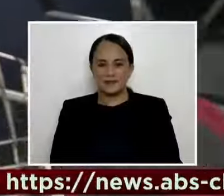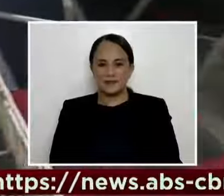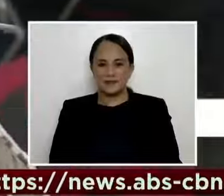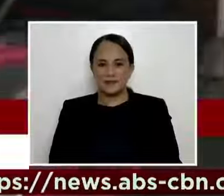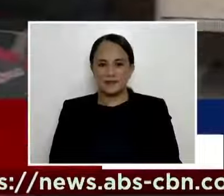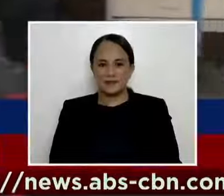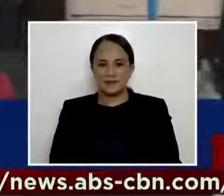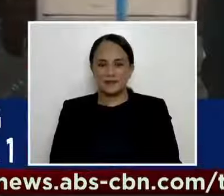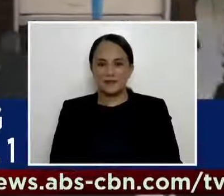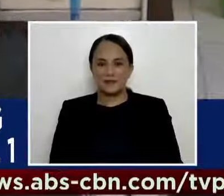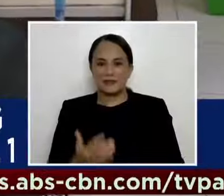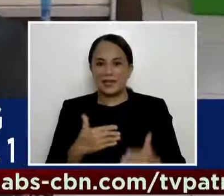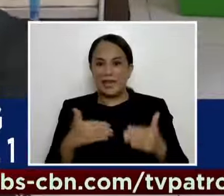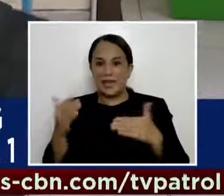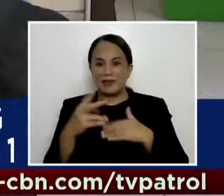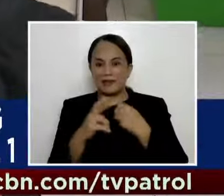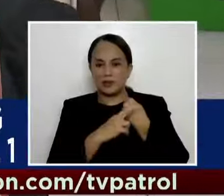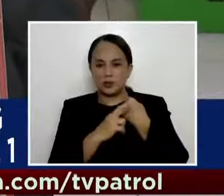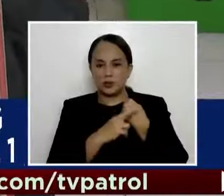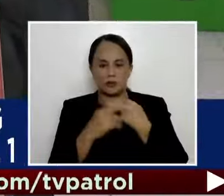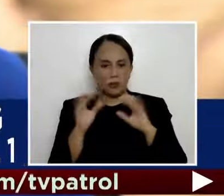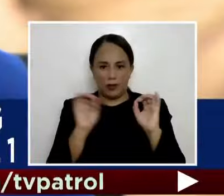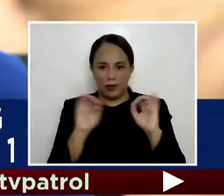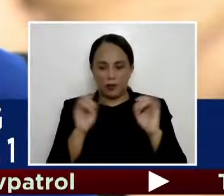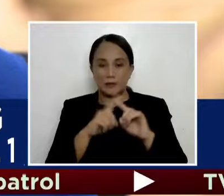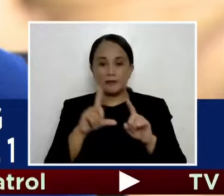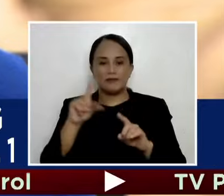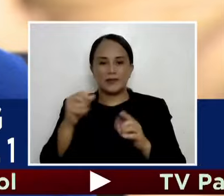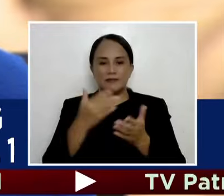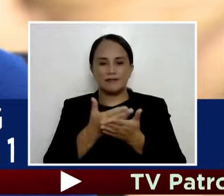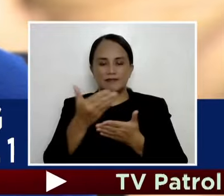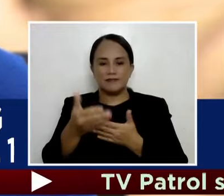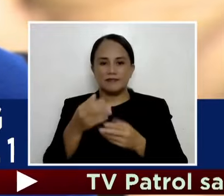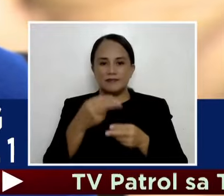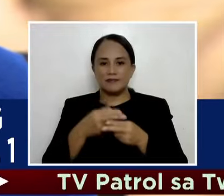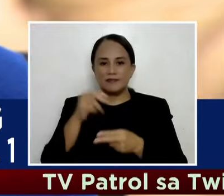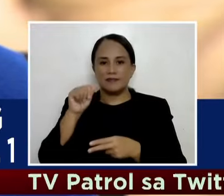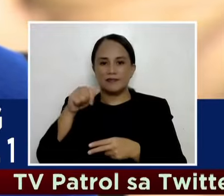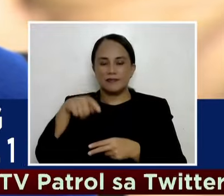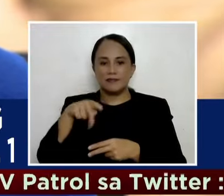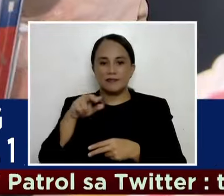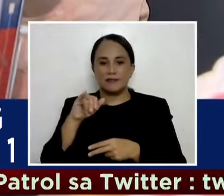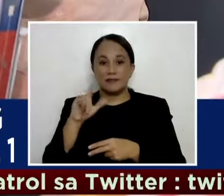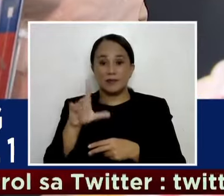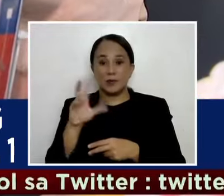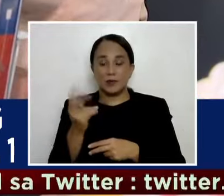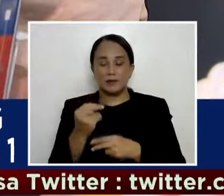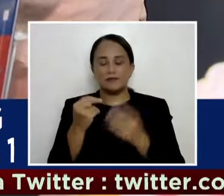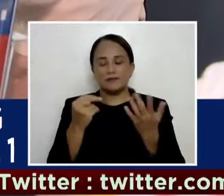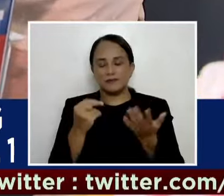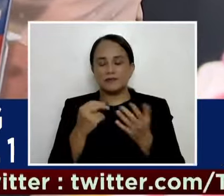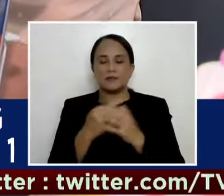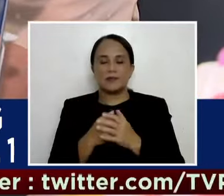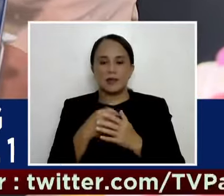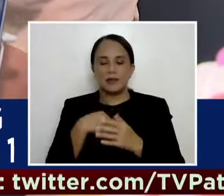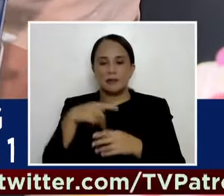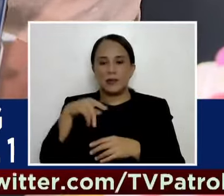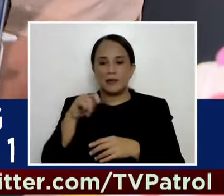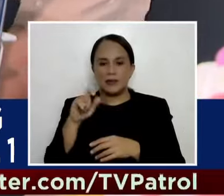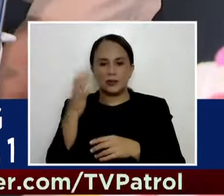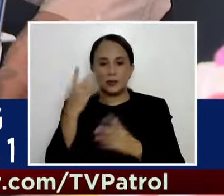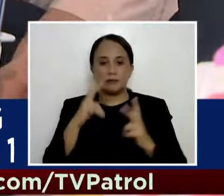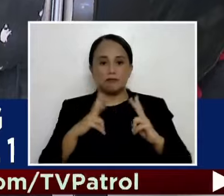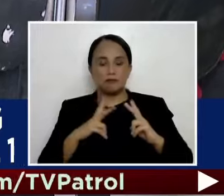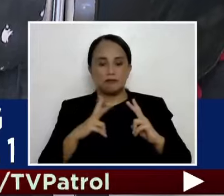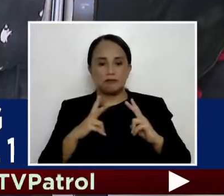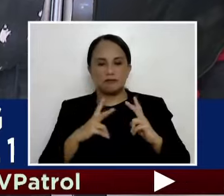Walang advance booking pero mabilis na kabili ng ticket si April Sarsoza sa PITX. Bukod sa bakasyon, napilitan